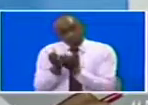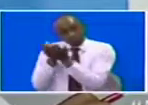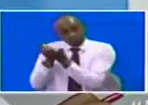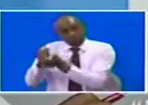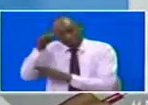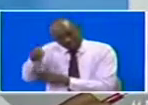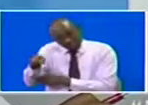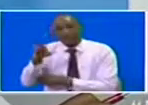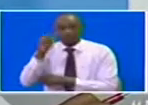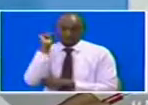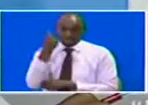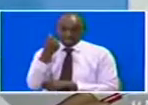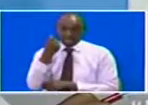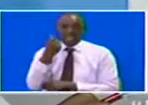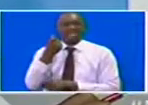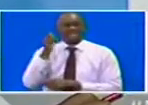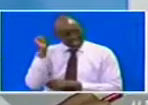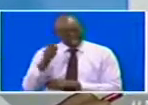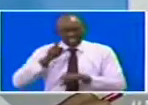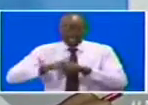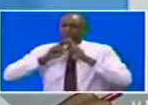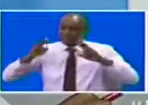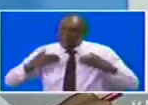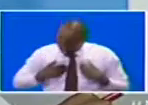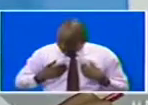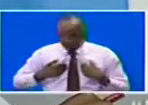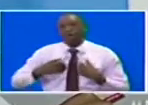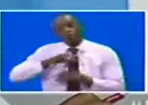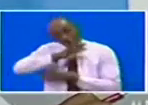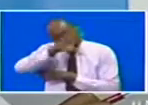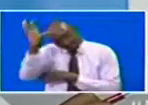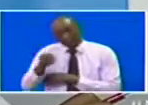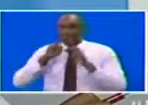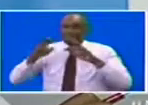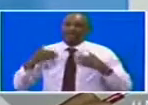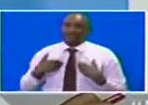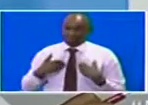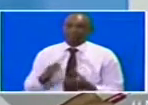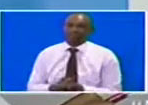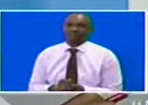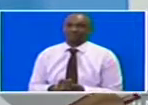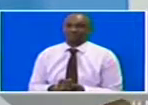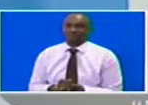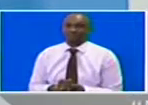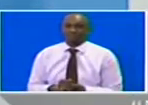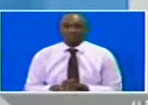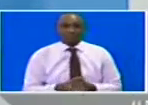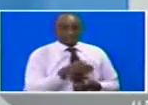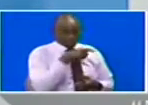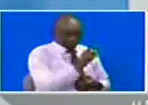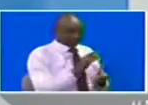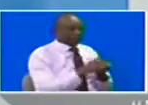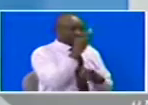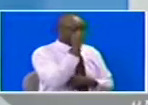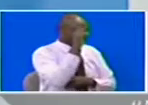ya Mombasa. Kwa hiyo usalama wa Kenya ni usalama wa Afrika kwa ufupi. Mm-hmm. Yeah. Na Kikandi